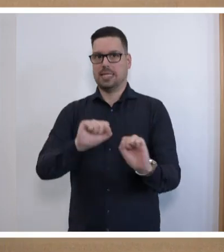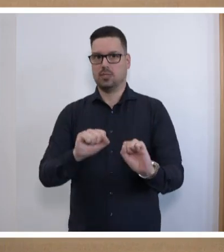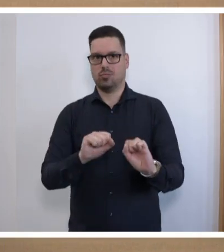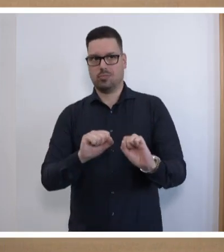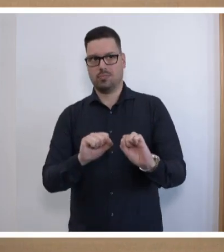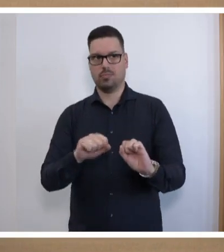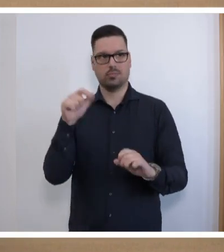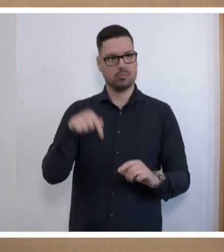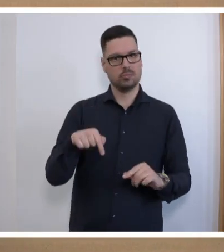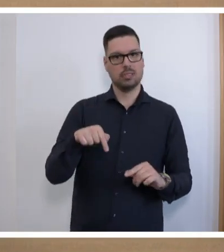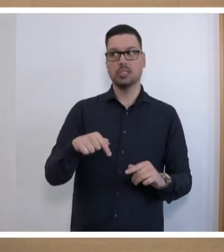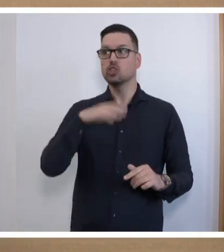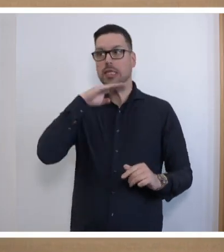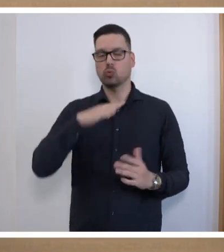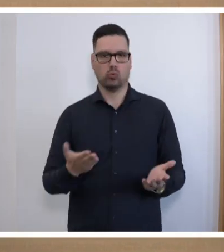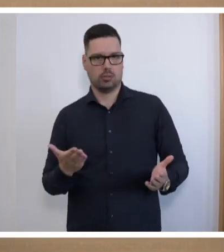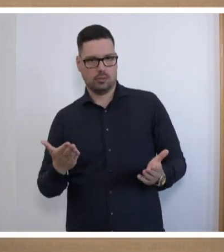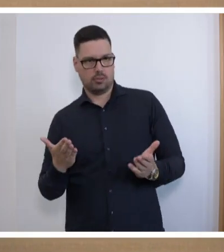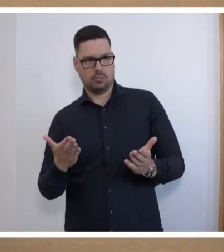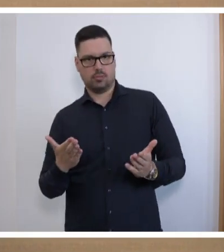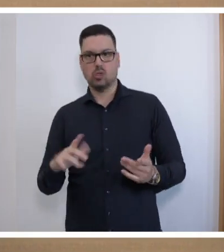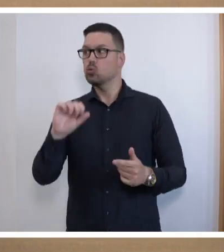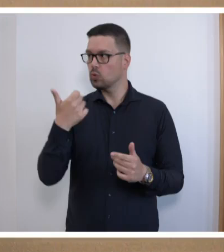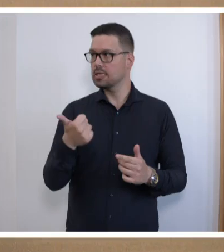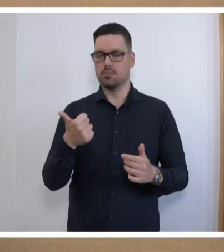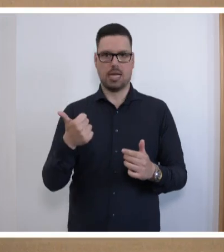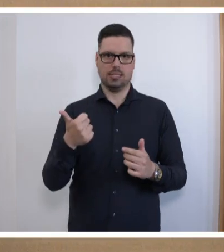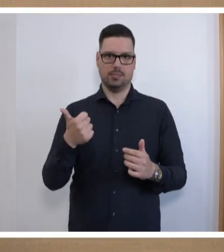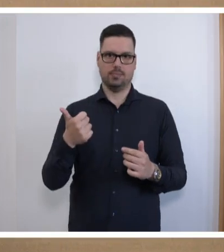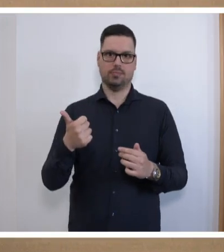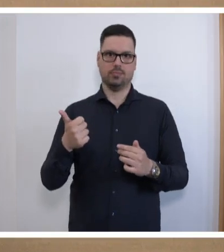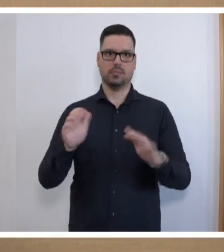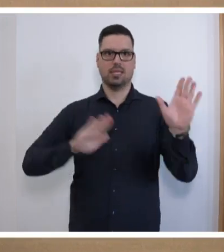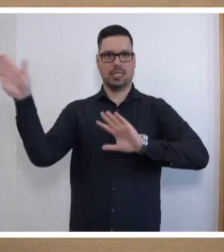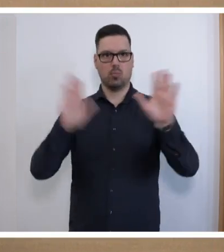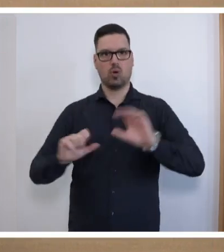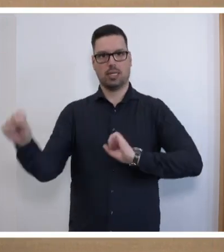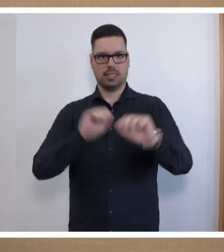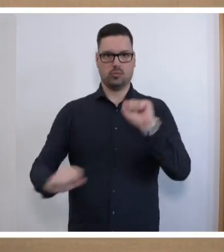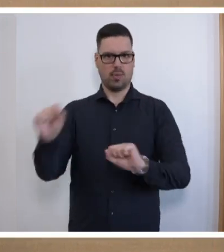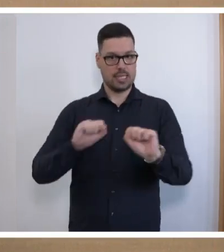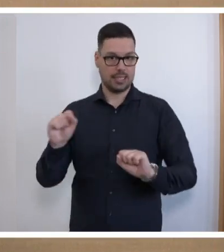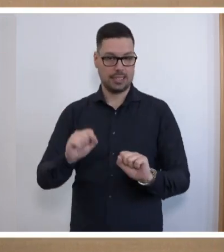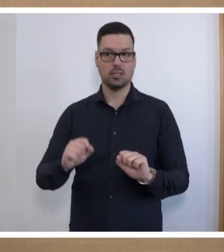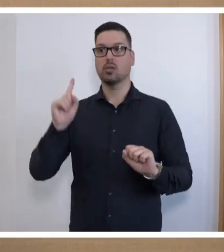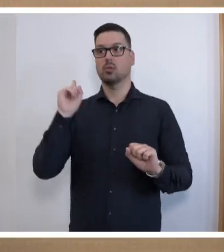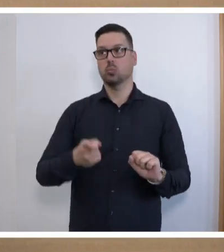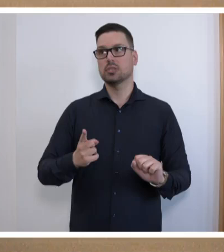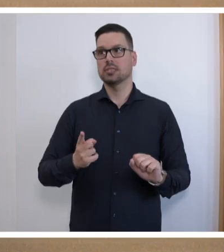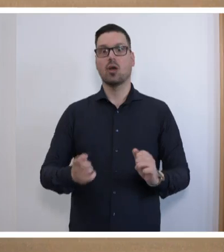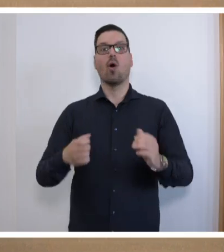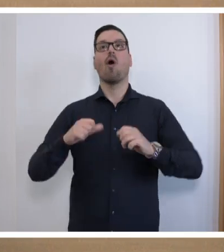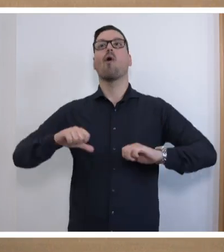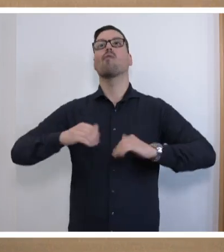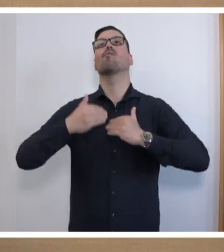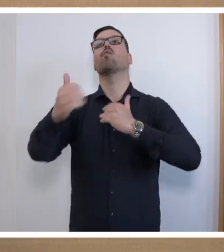im Augenblick nicht in genügendem Maße. Und man muss zuerst einmal, um die Demokratie zu verteidigen, die Demokratie